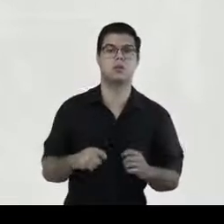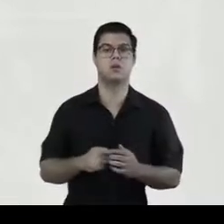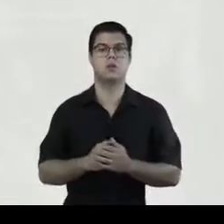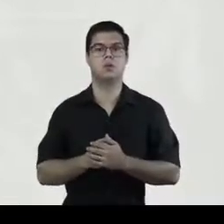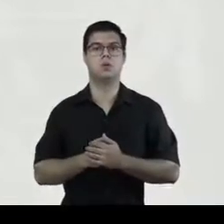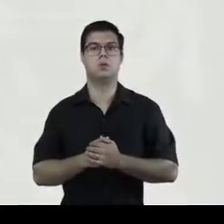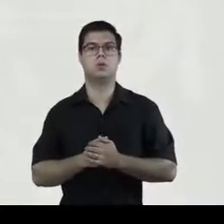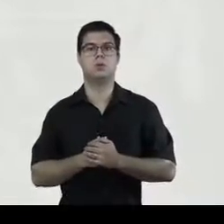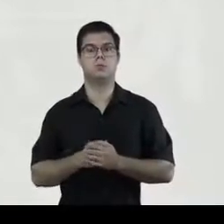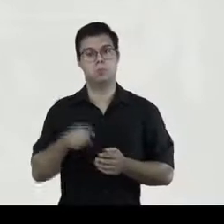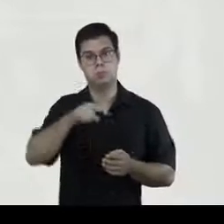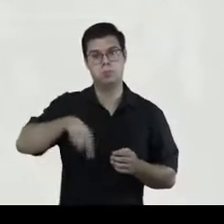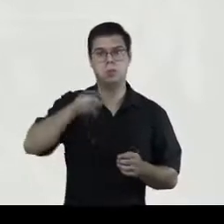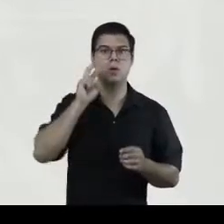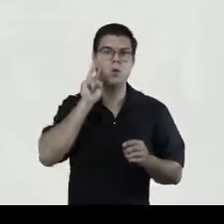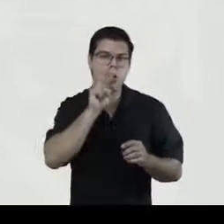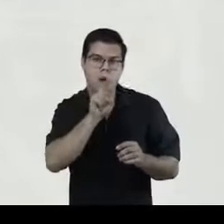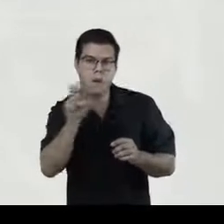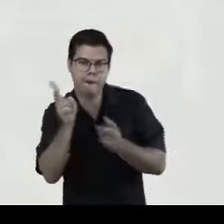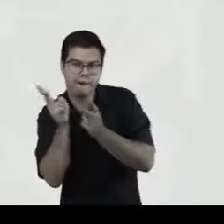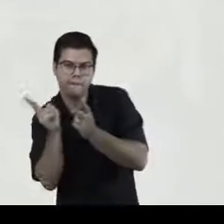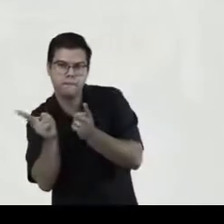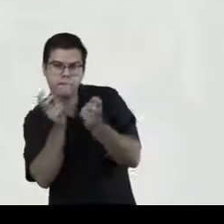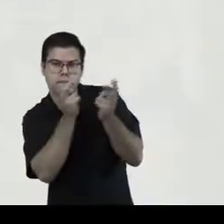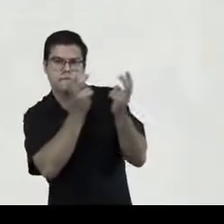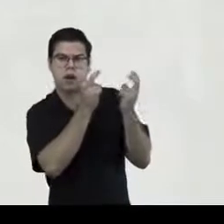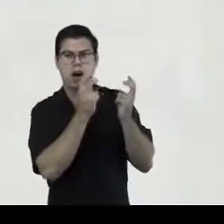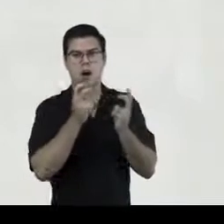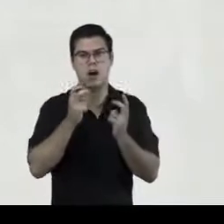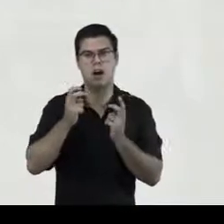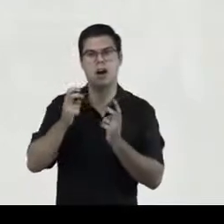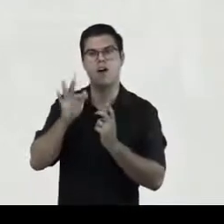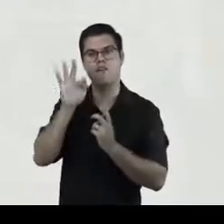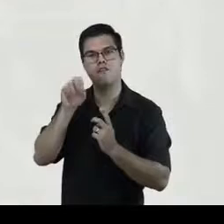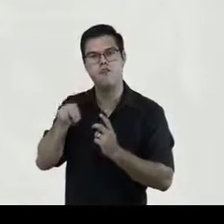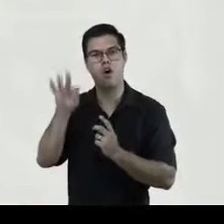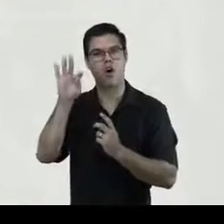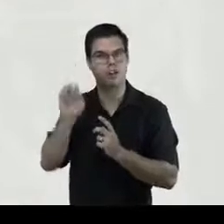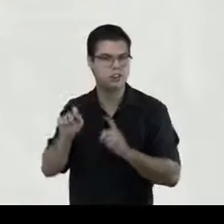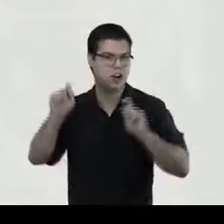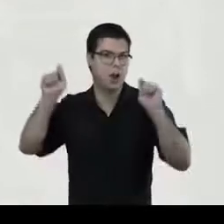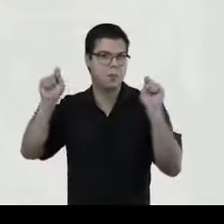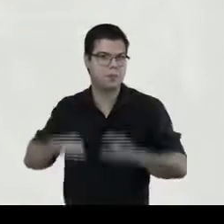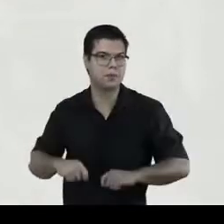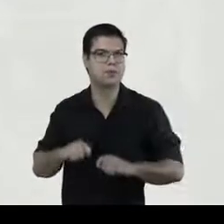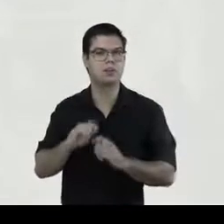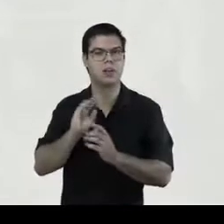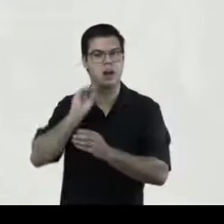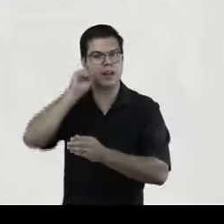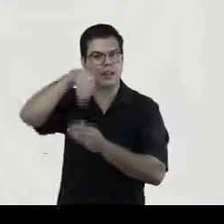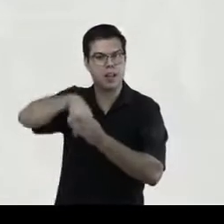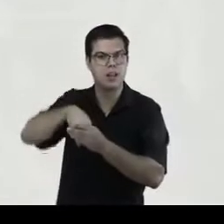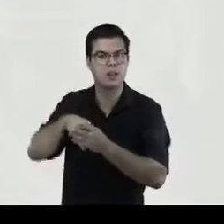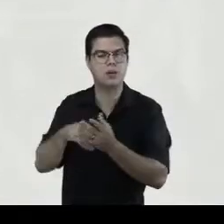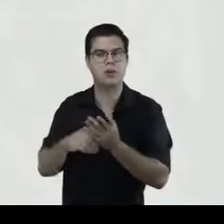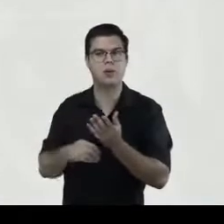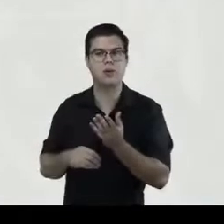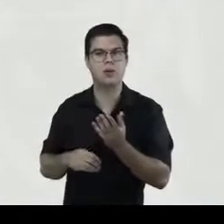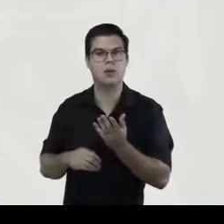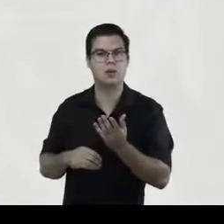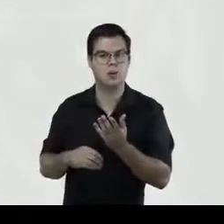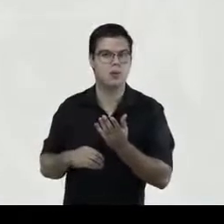Typenreparatorium, nachschlagen. und findet dort, nicht für alle, aber für relativ viele Typen,